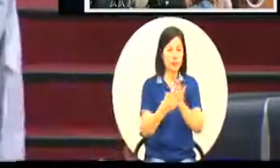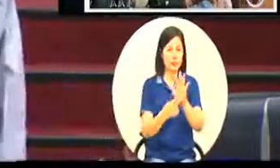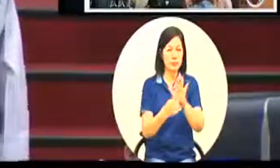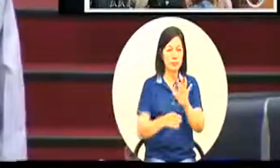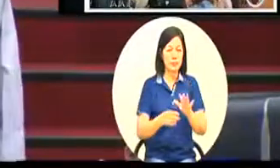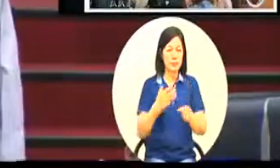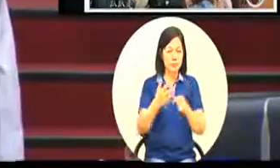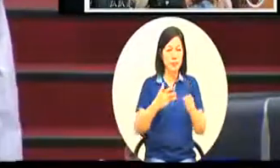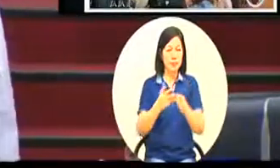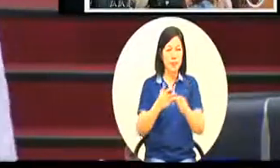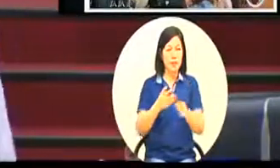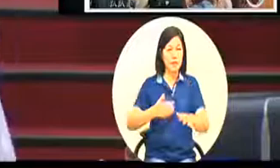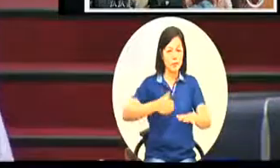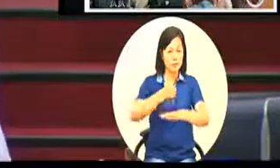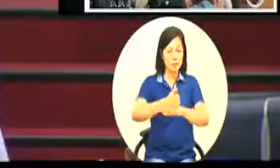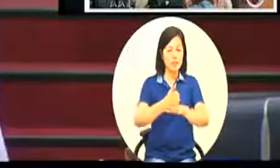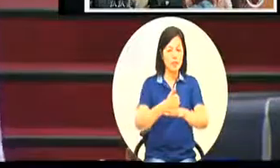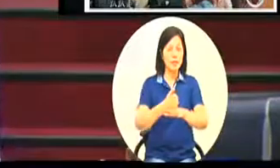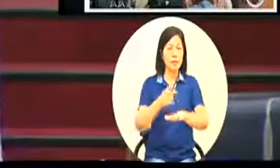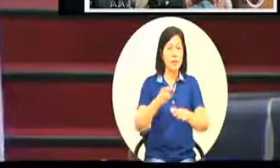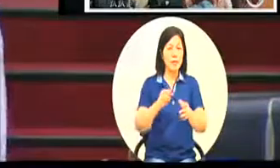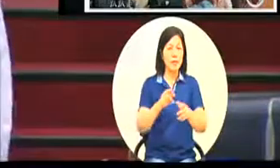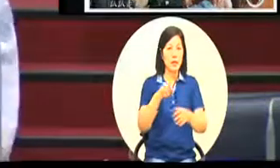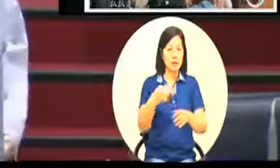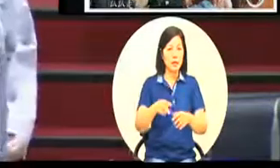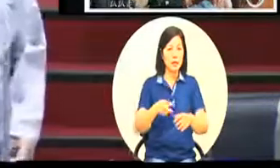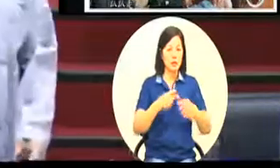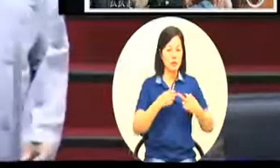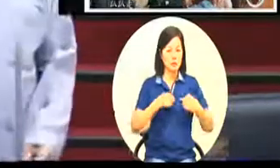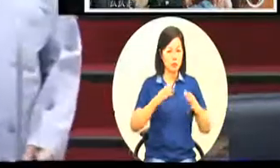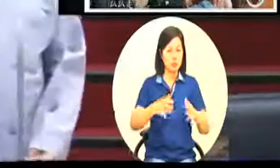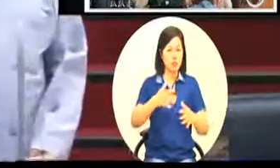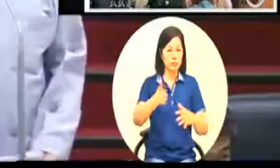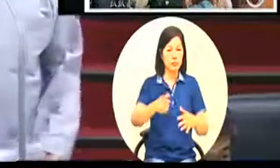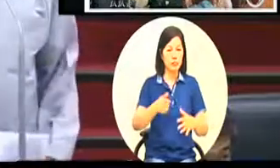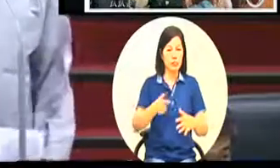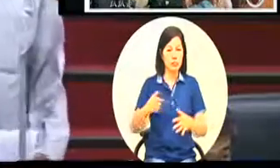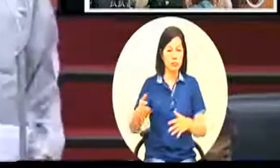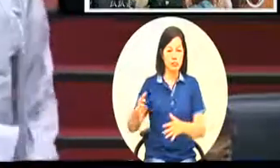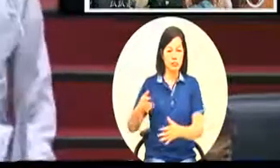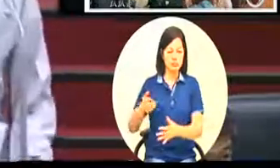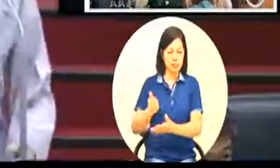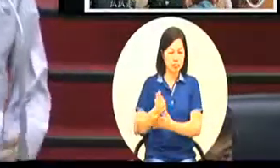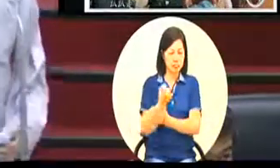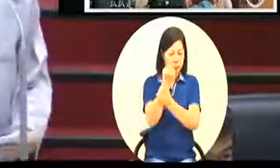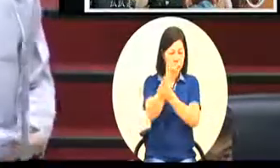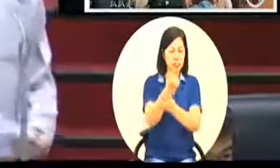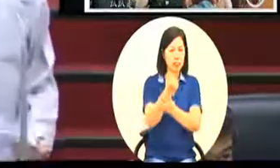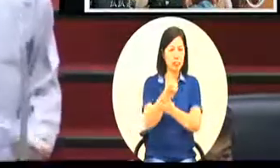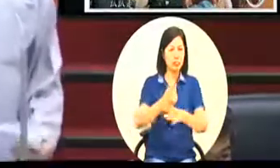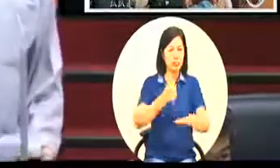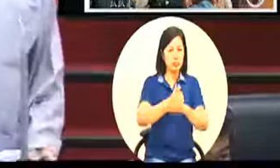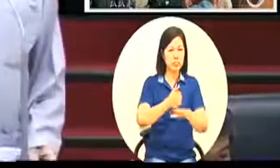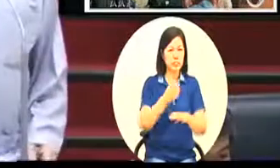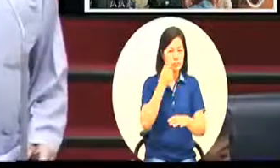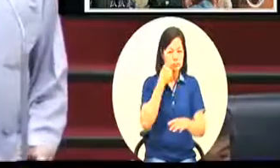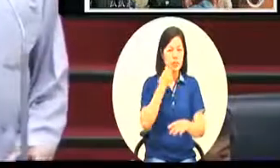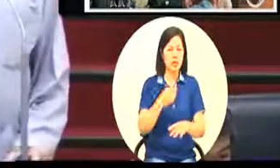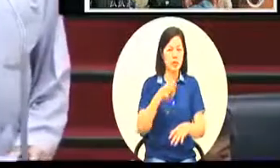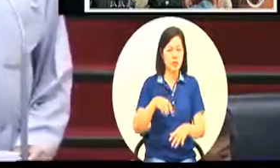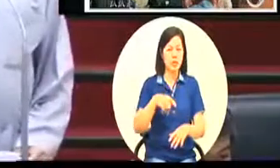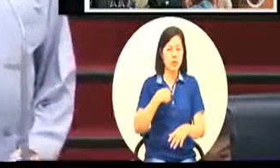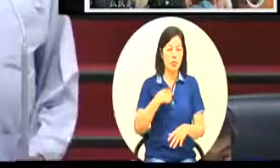政，无可能你蔡英文做总统啊！这句话无咧卡讲了有较重，但是我个人去赞